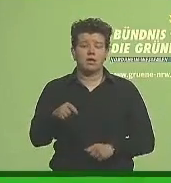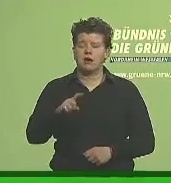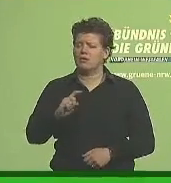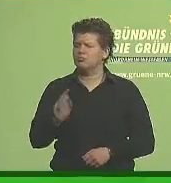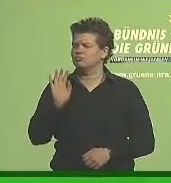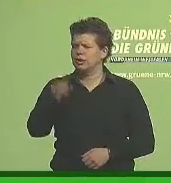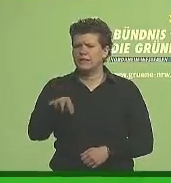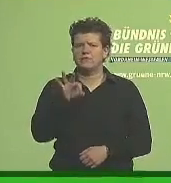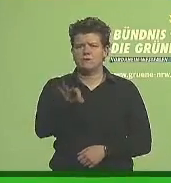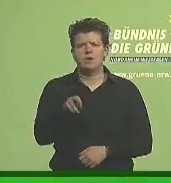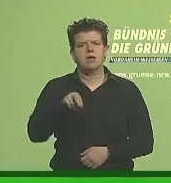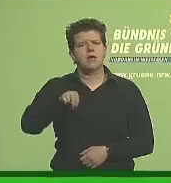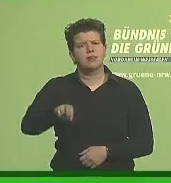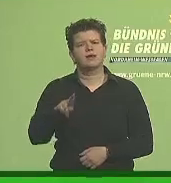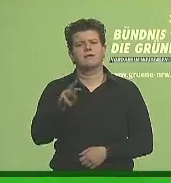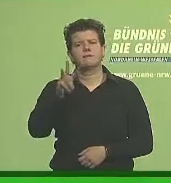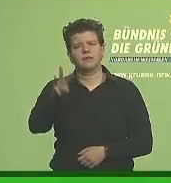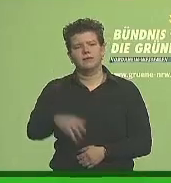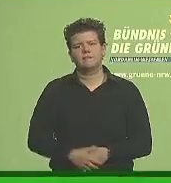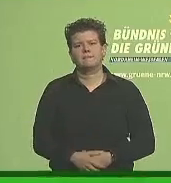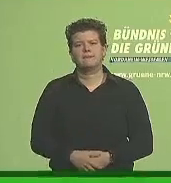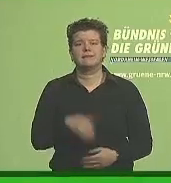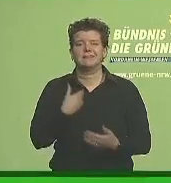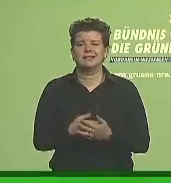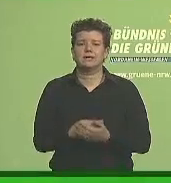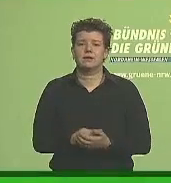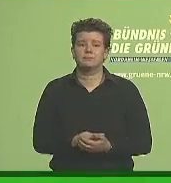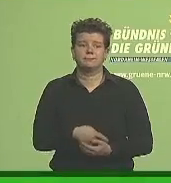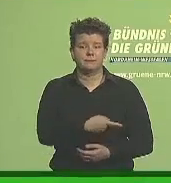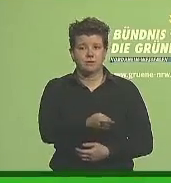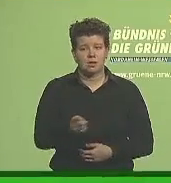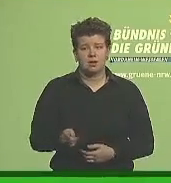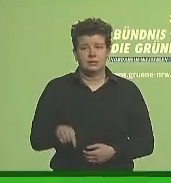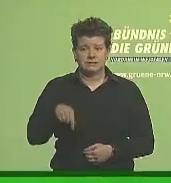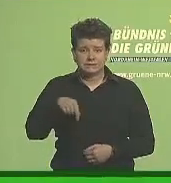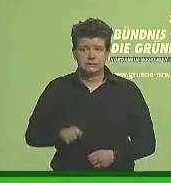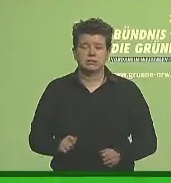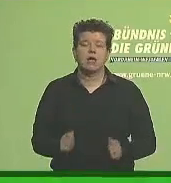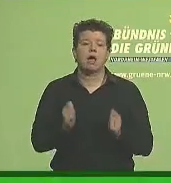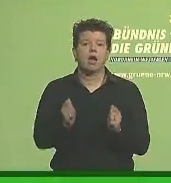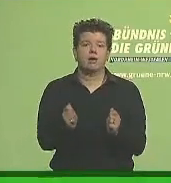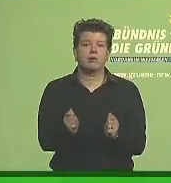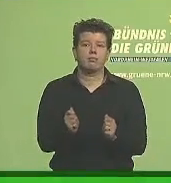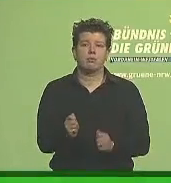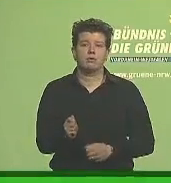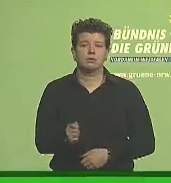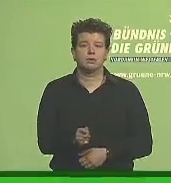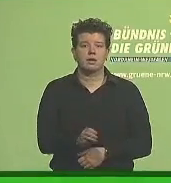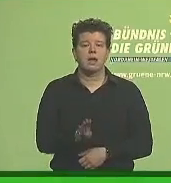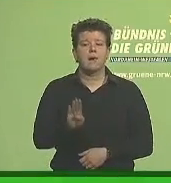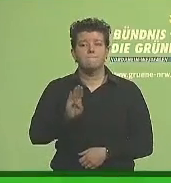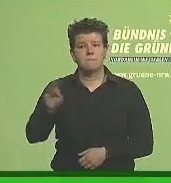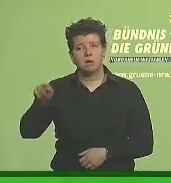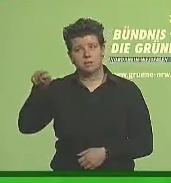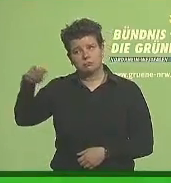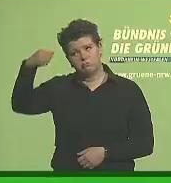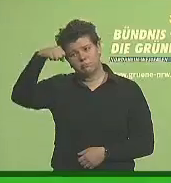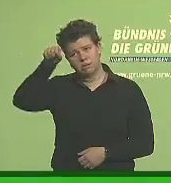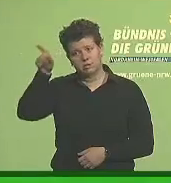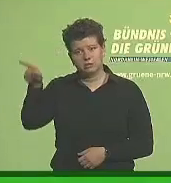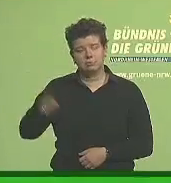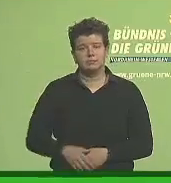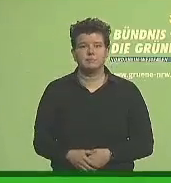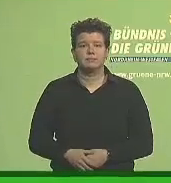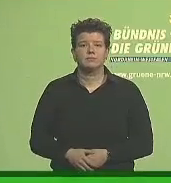deshalb, wir machen das Angebot mit Bärbel in Berlin, mit